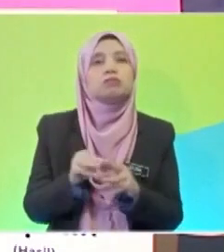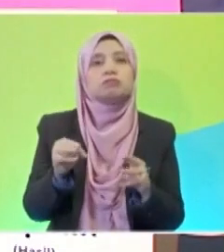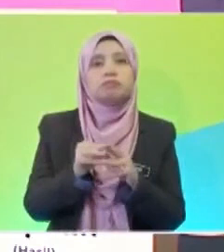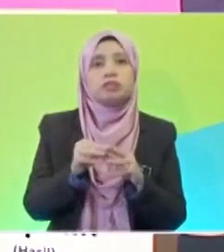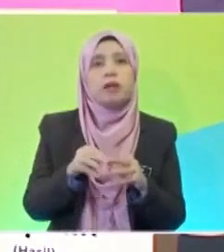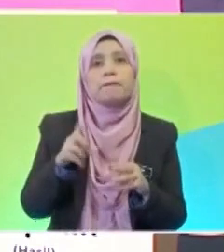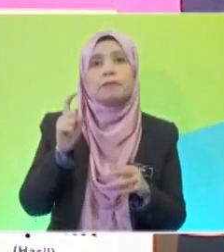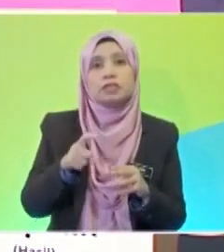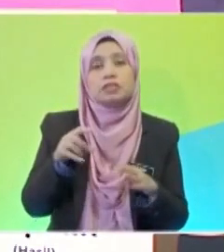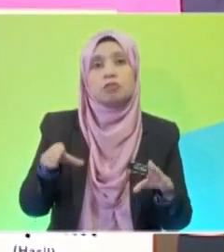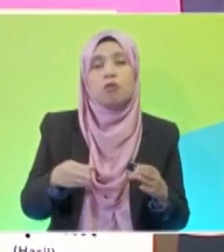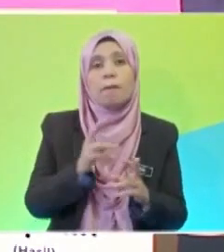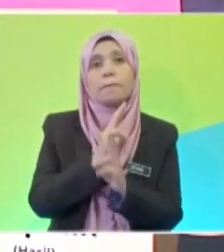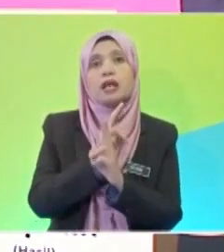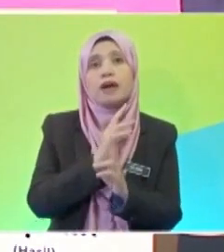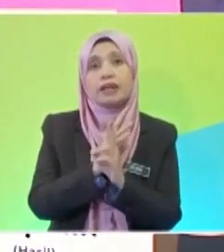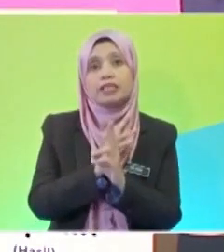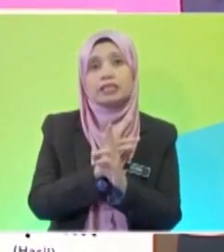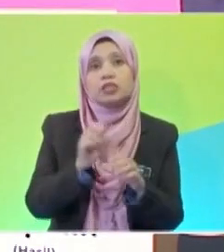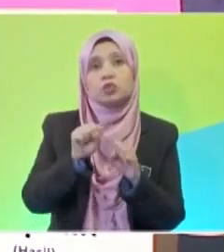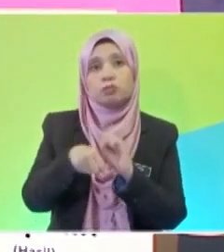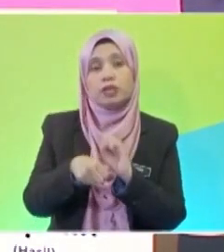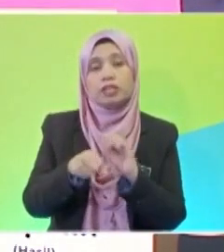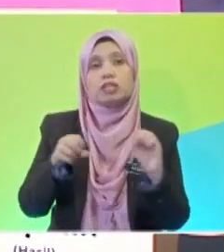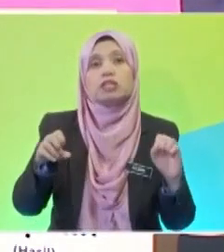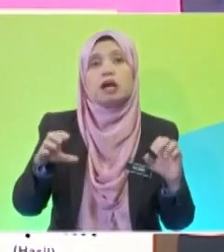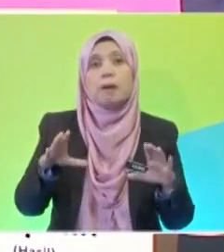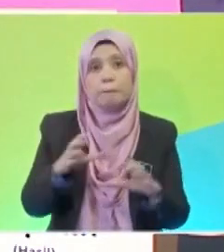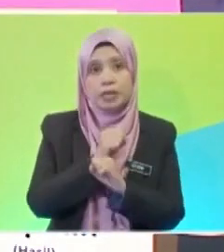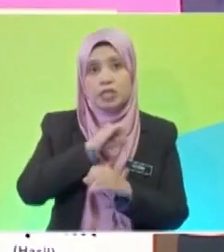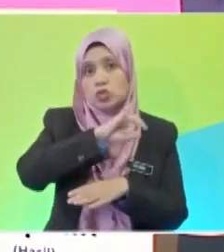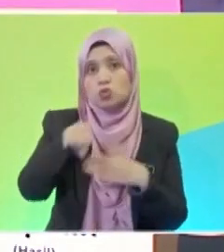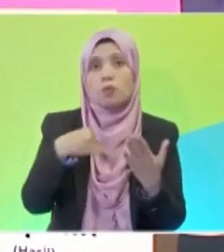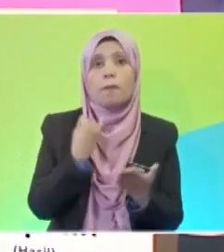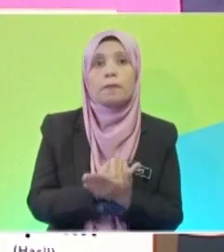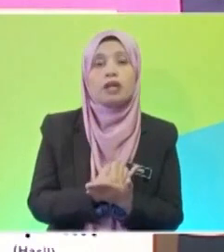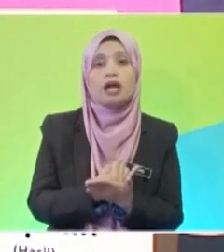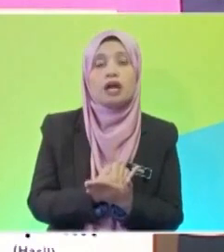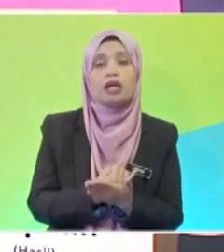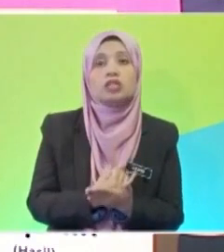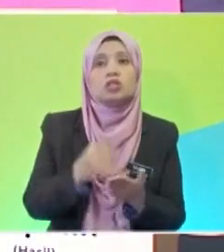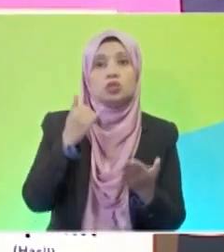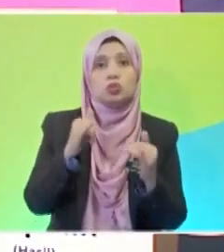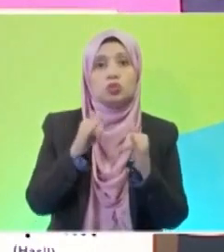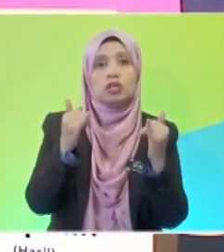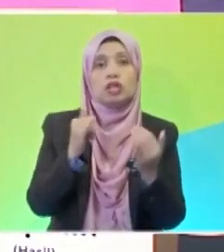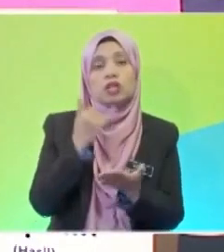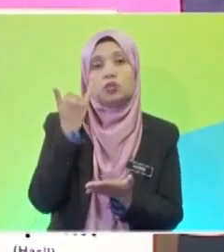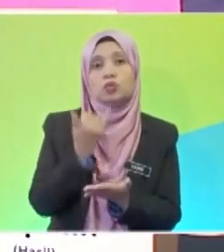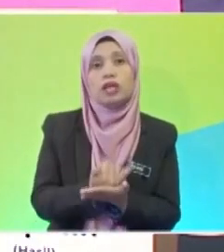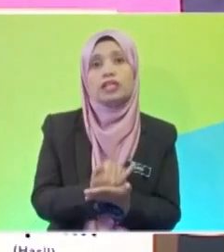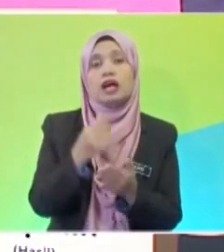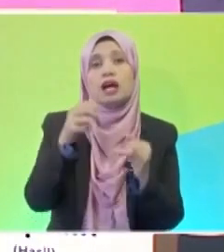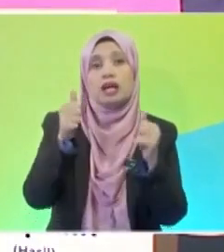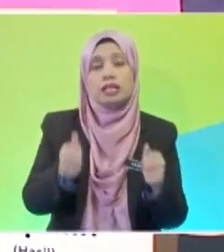Jadi awak kena buat pelarasan supaya awak dapat jumlah yuran ahli yang sepatutnya kita iktiraf. Baik.